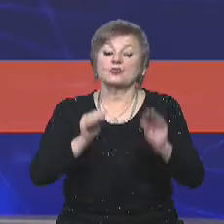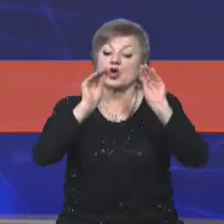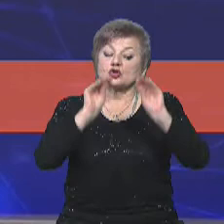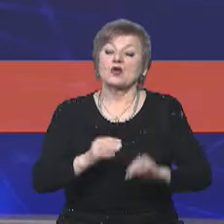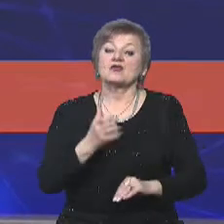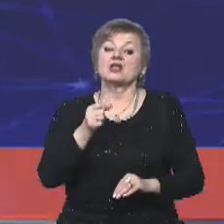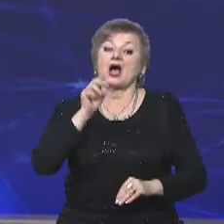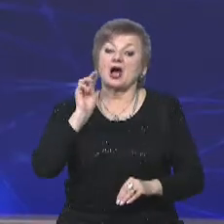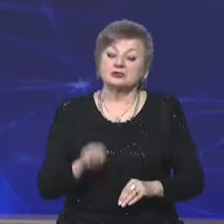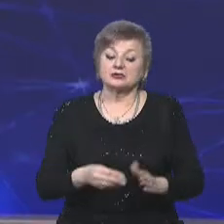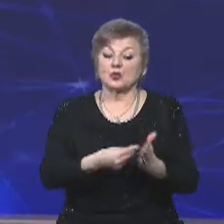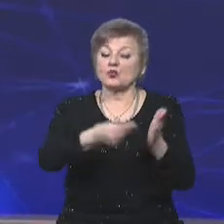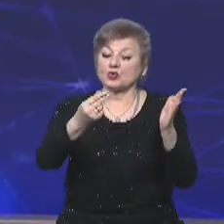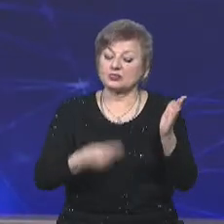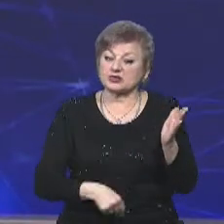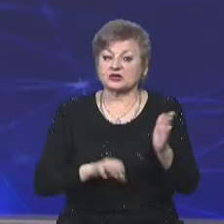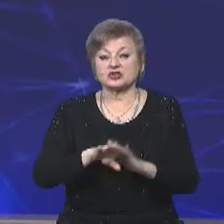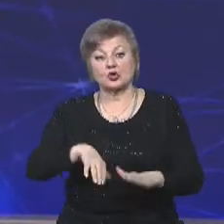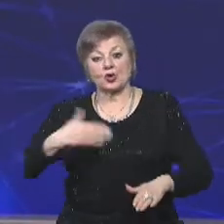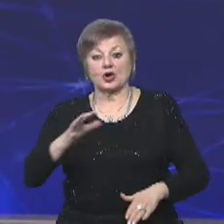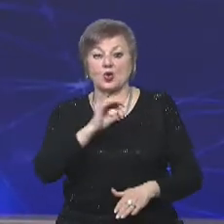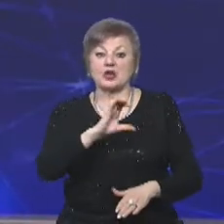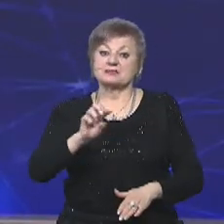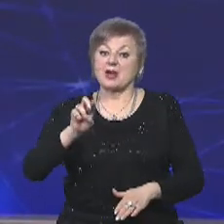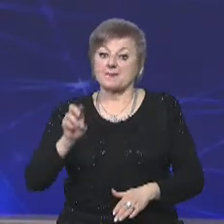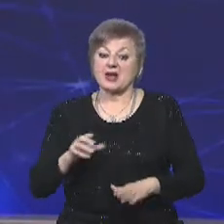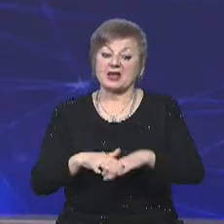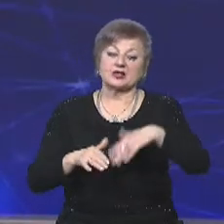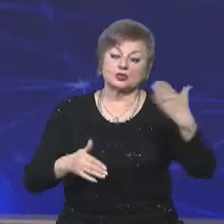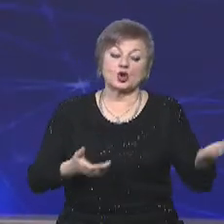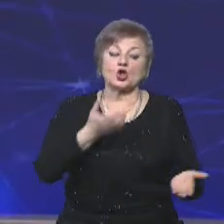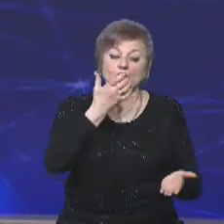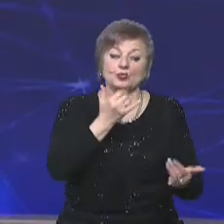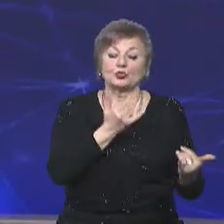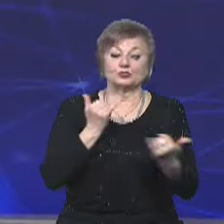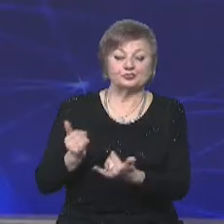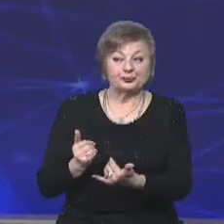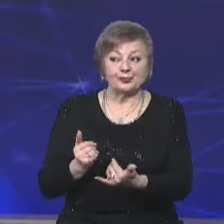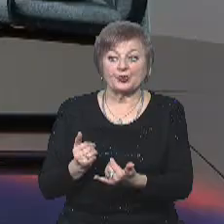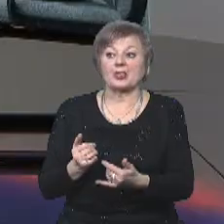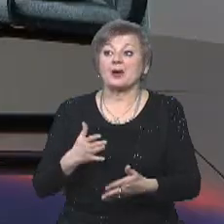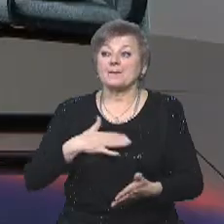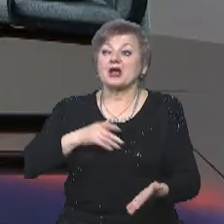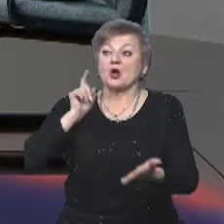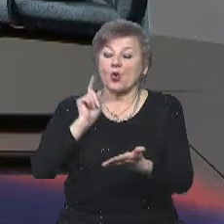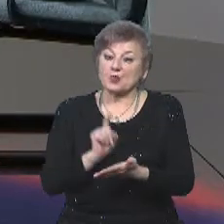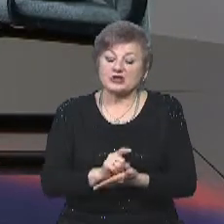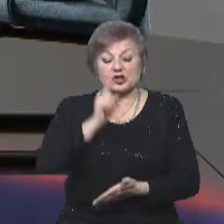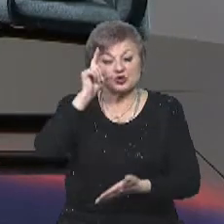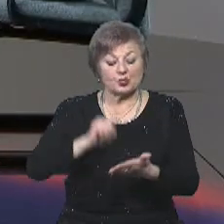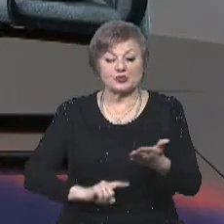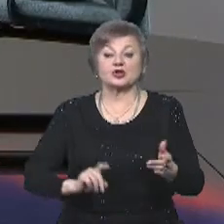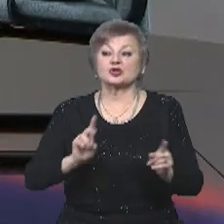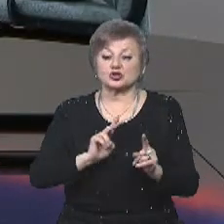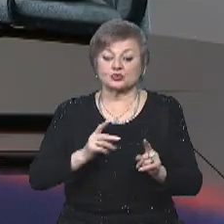акта, которые подписываются со стороны ОСББ и со стороны теплоснабжающей организации. Мы обязаны убедиться в том, что